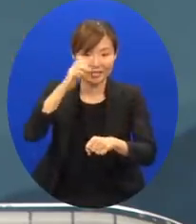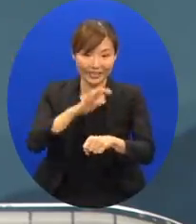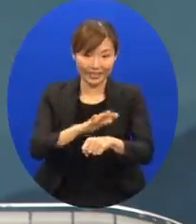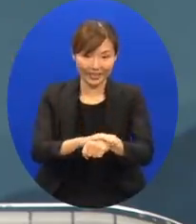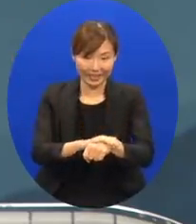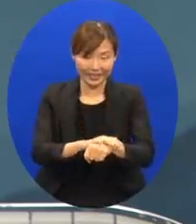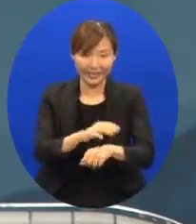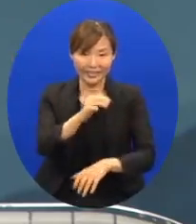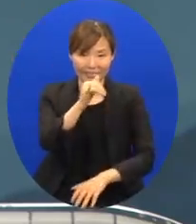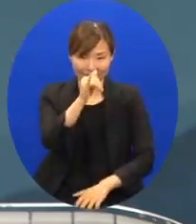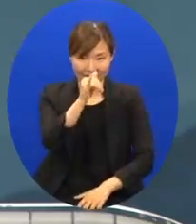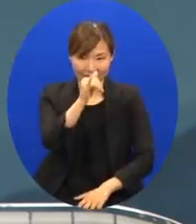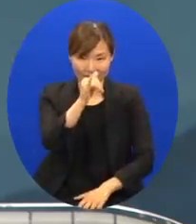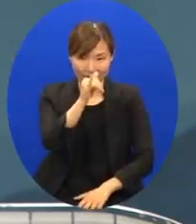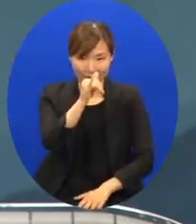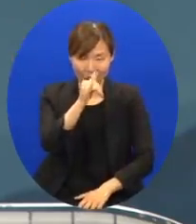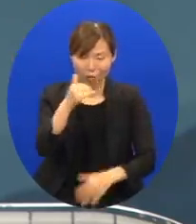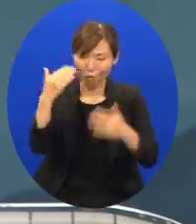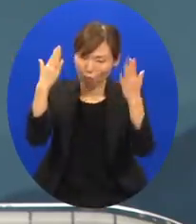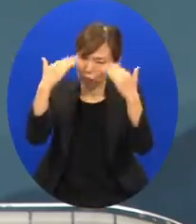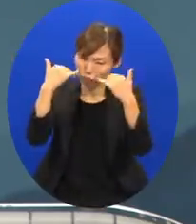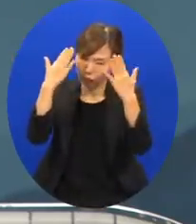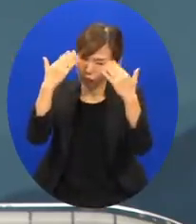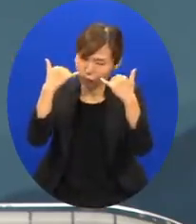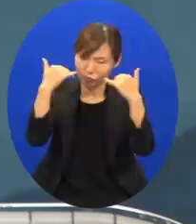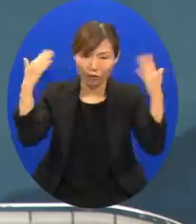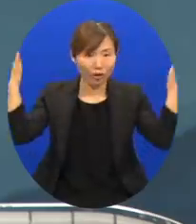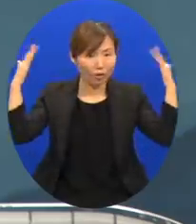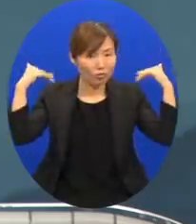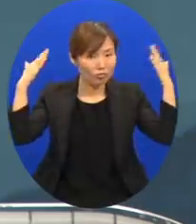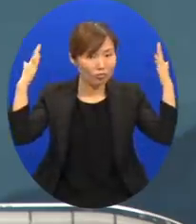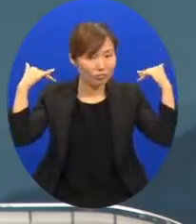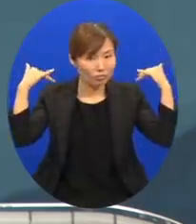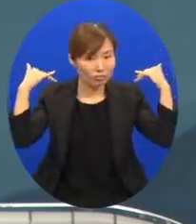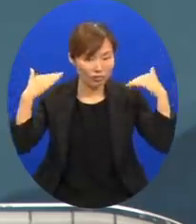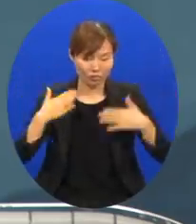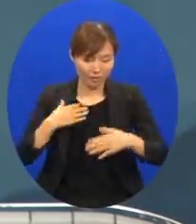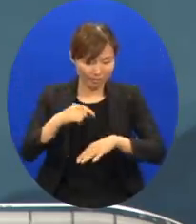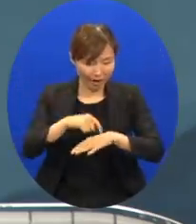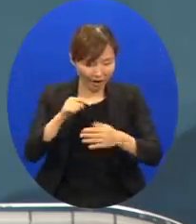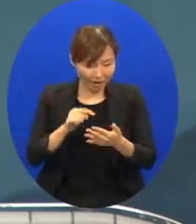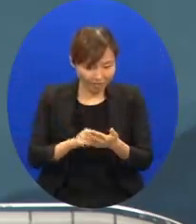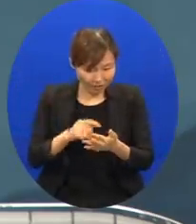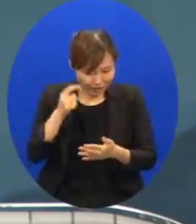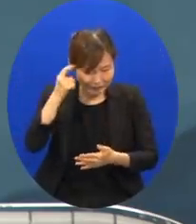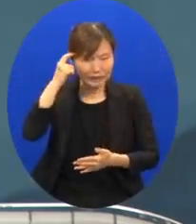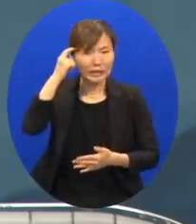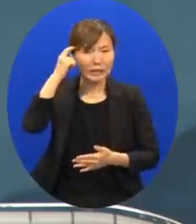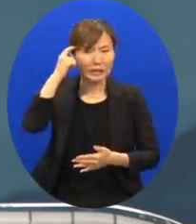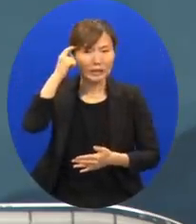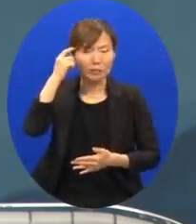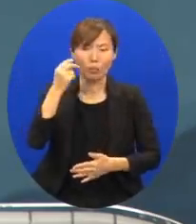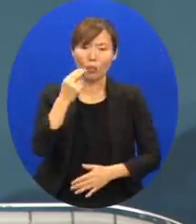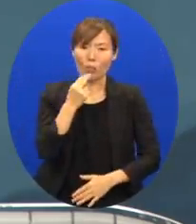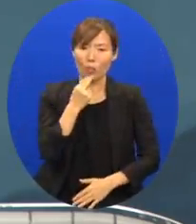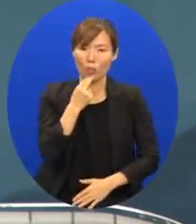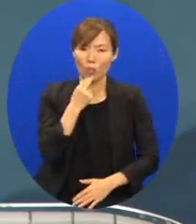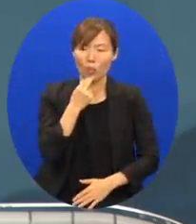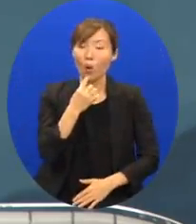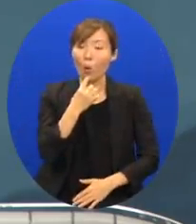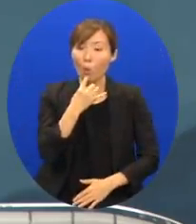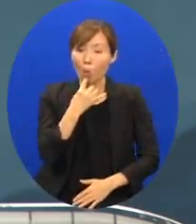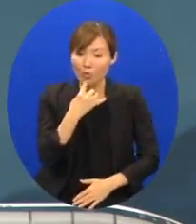하나님의 지혜는 우리 눈에는 보지 못하고 우리 귀로는 듣지도 못하고 우리 마음에는 깨달아 지지도 않습니다 오직